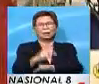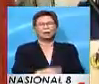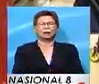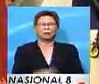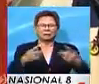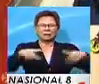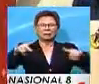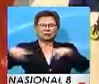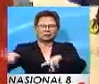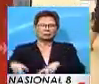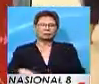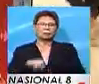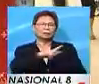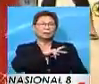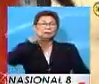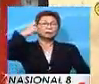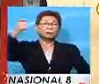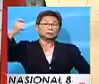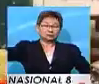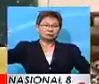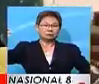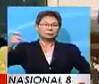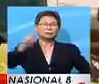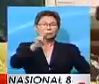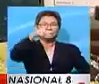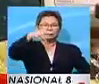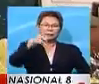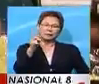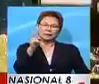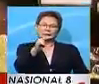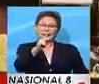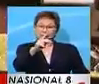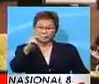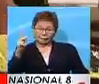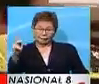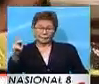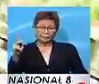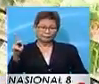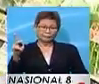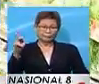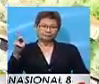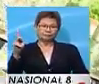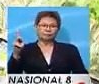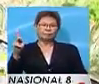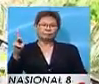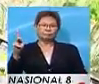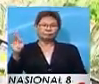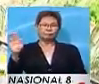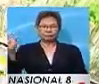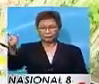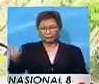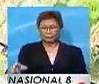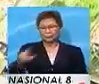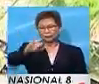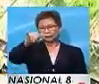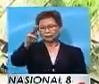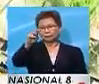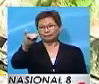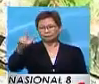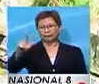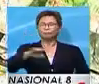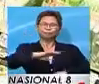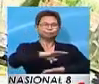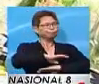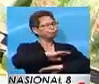lepas ketua setiausaha Kementerian Perdagangan dalam negeri koperasi dan kepenggunaan kpdnkk Datuk Seri Jamil salh